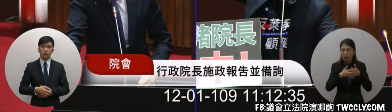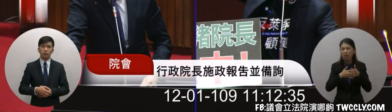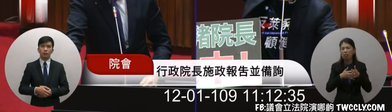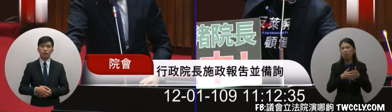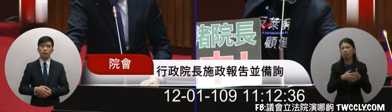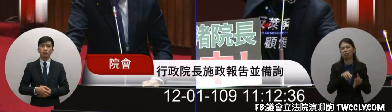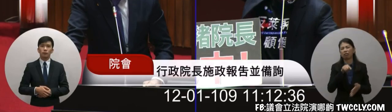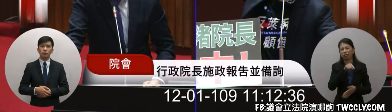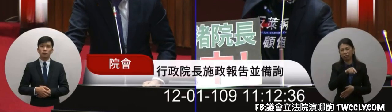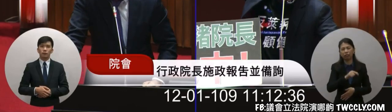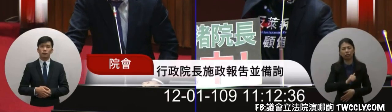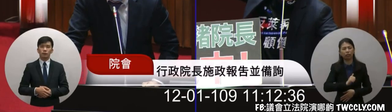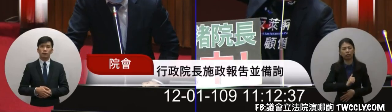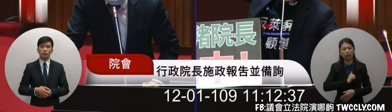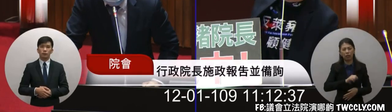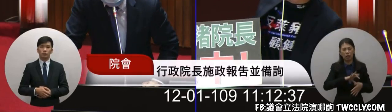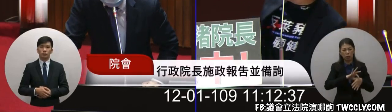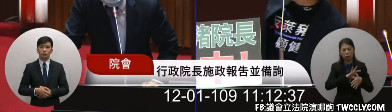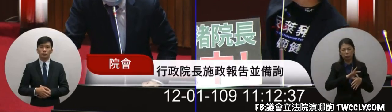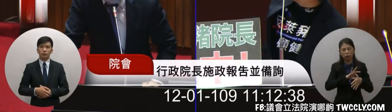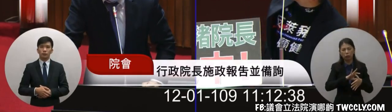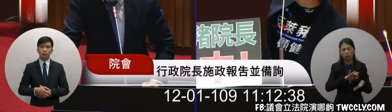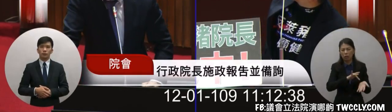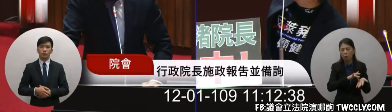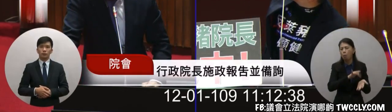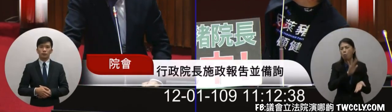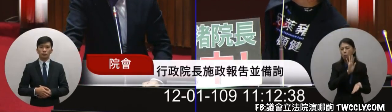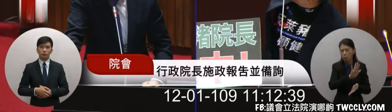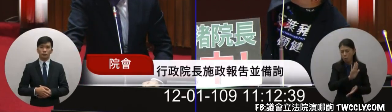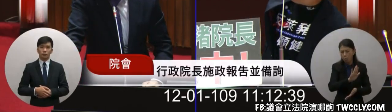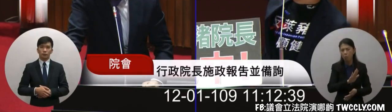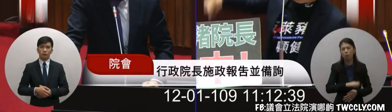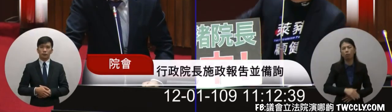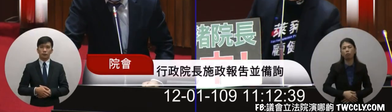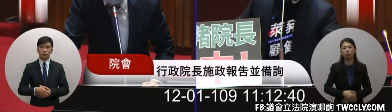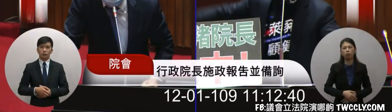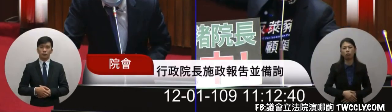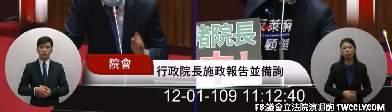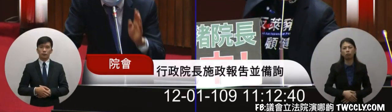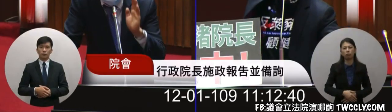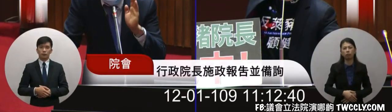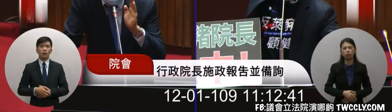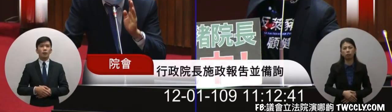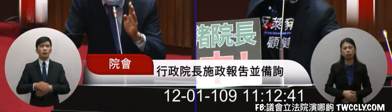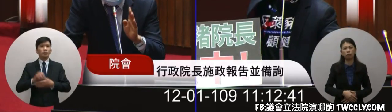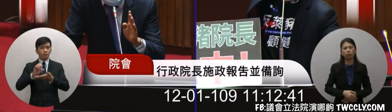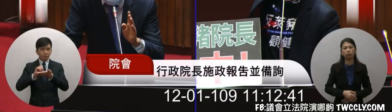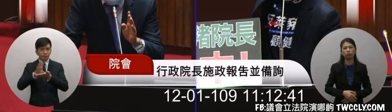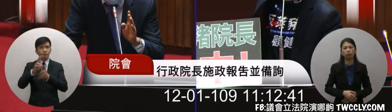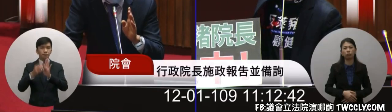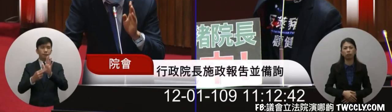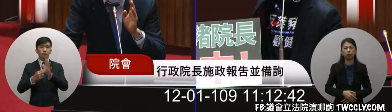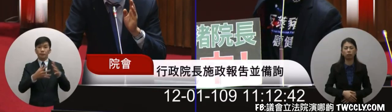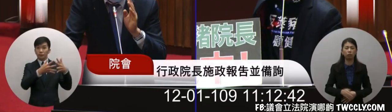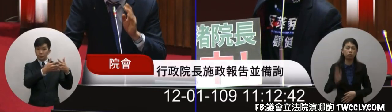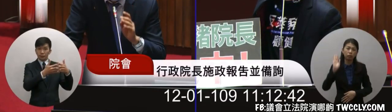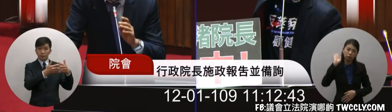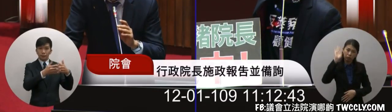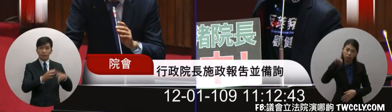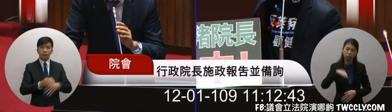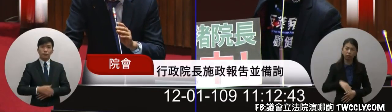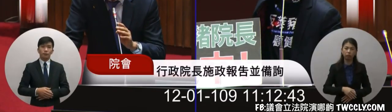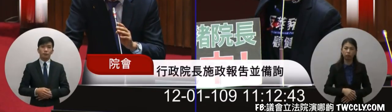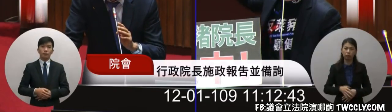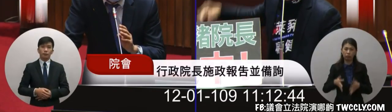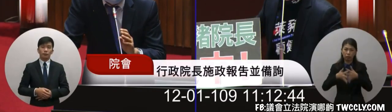它就非常清楚，有可能就是来牛嘛。那一样的道理，你以后是不是美